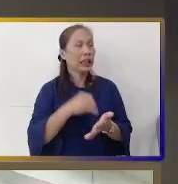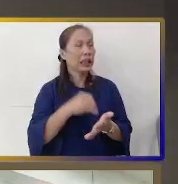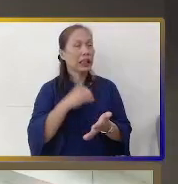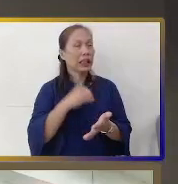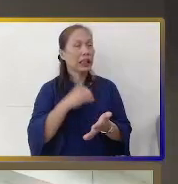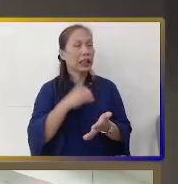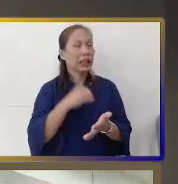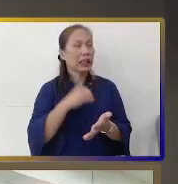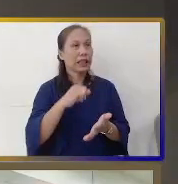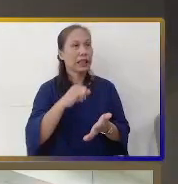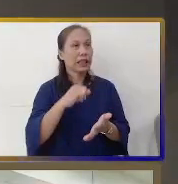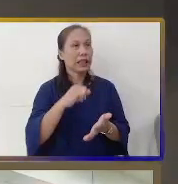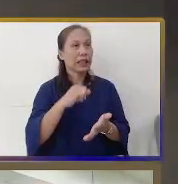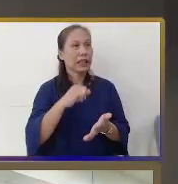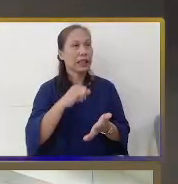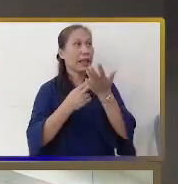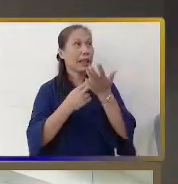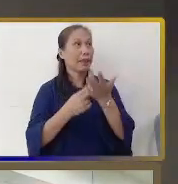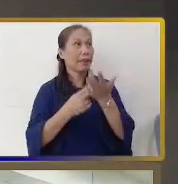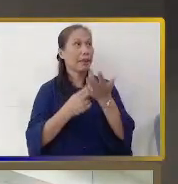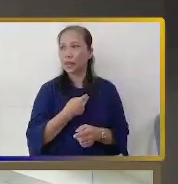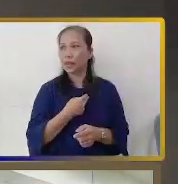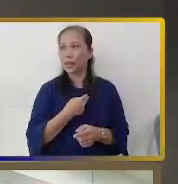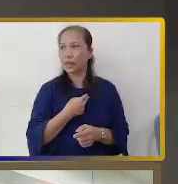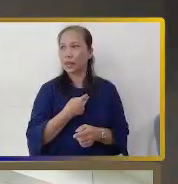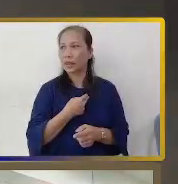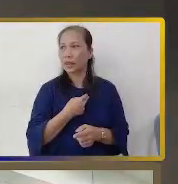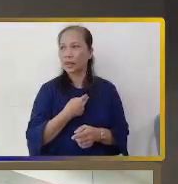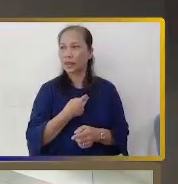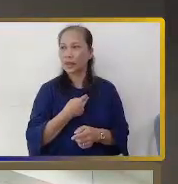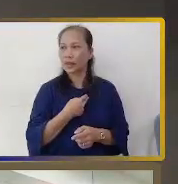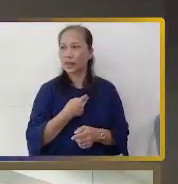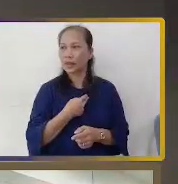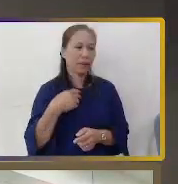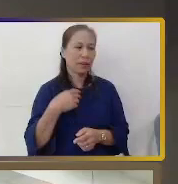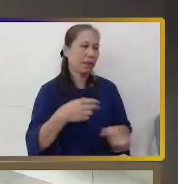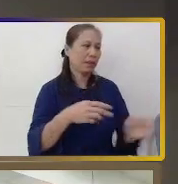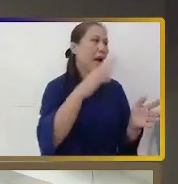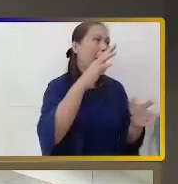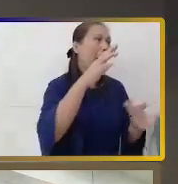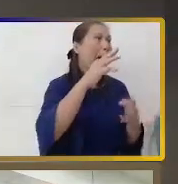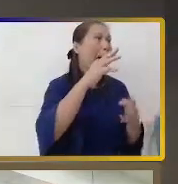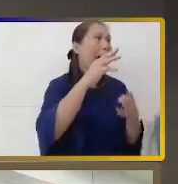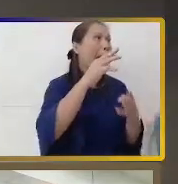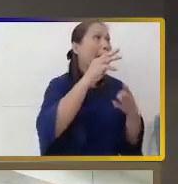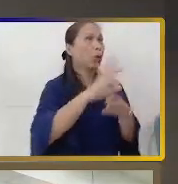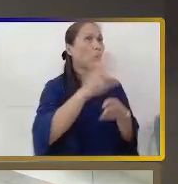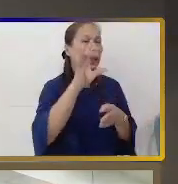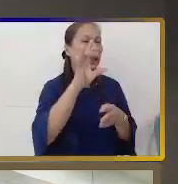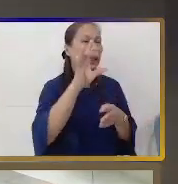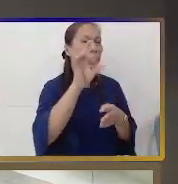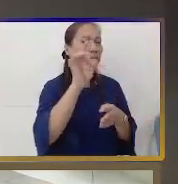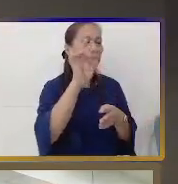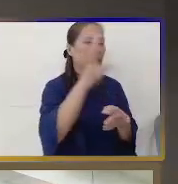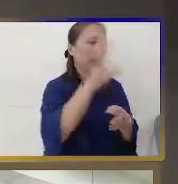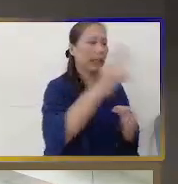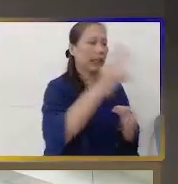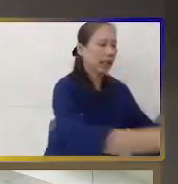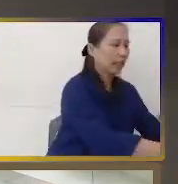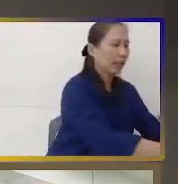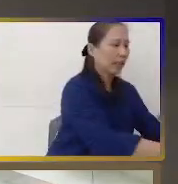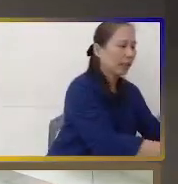ah sa ating pong pananampalataya Matthew 1618 a very Familiar passage sabay-sabay po